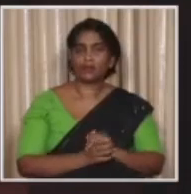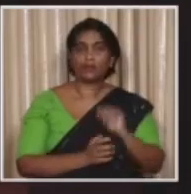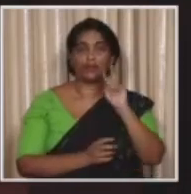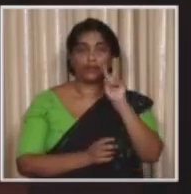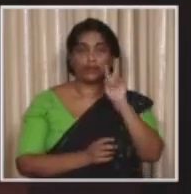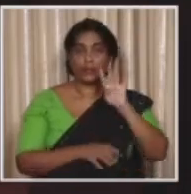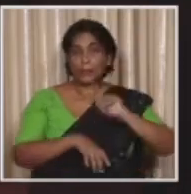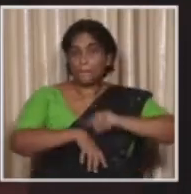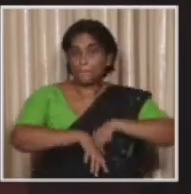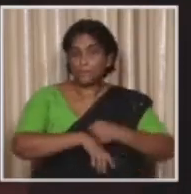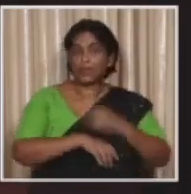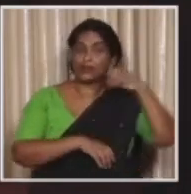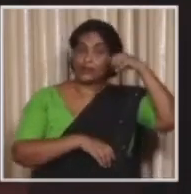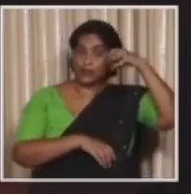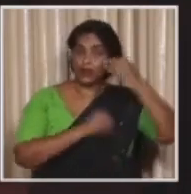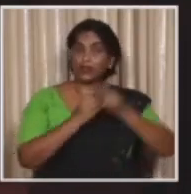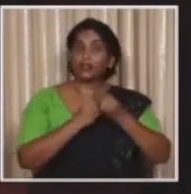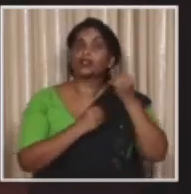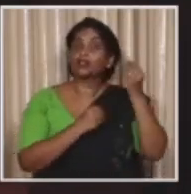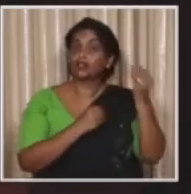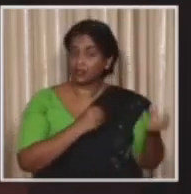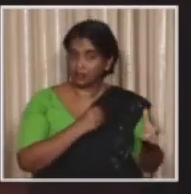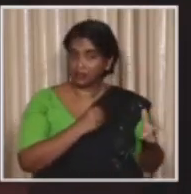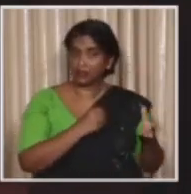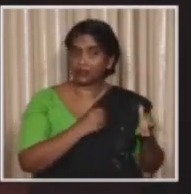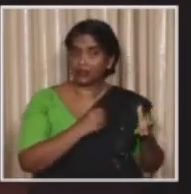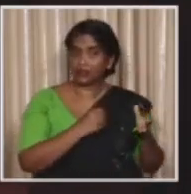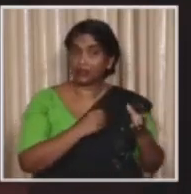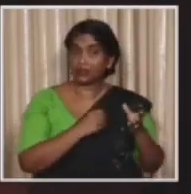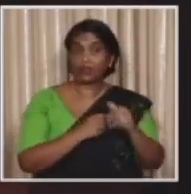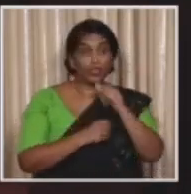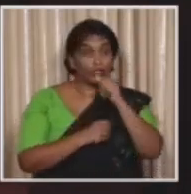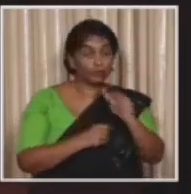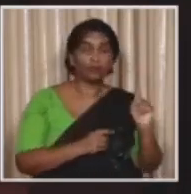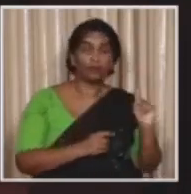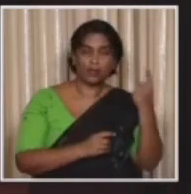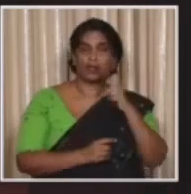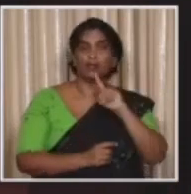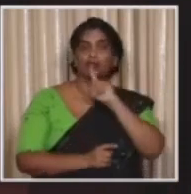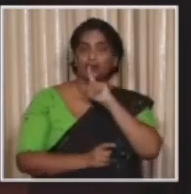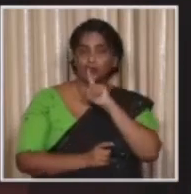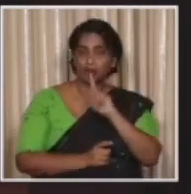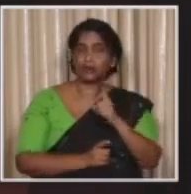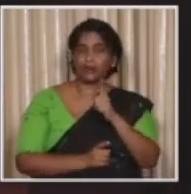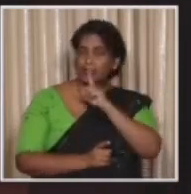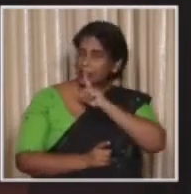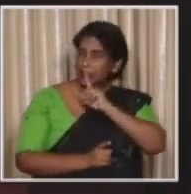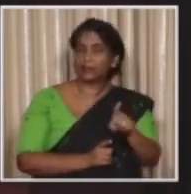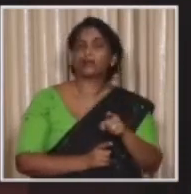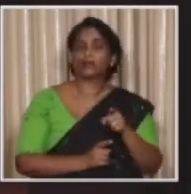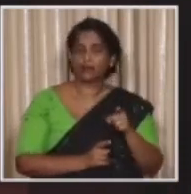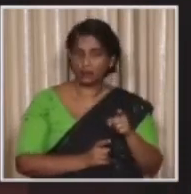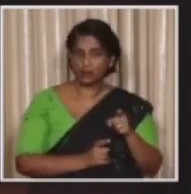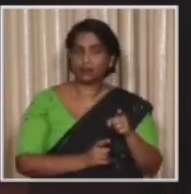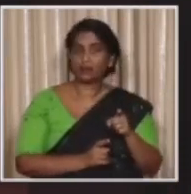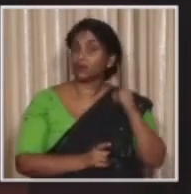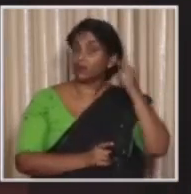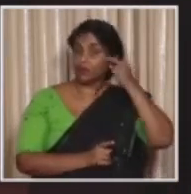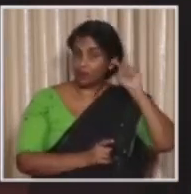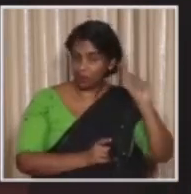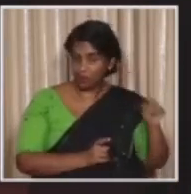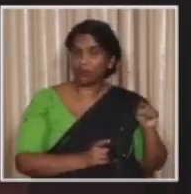24 පෑම විදුලි සැපයීම ලබා දෙන්නට නියෝග කරලා බල කරලා ඒ